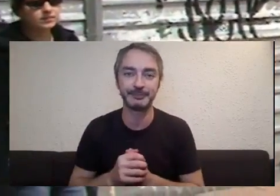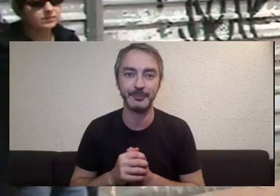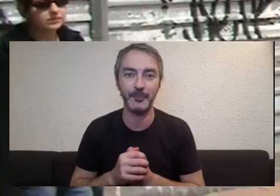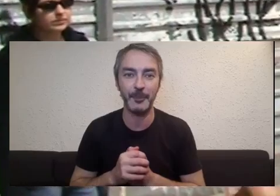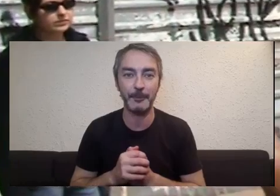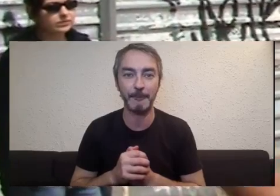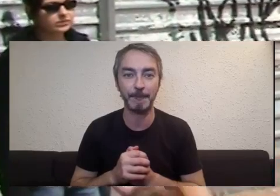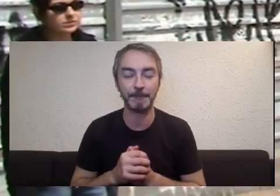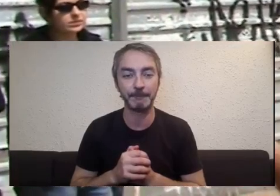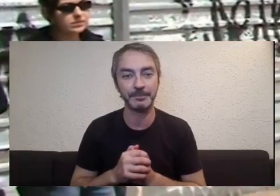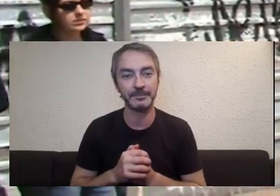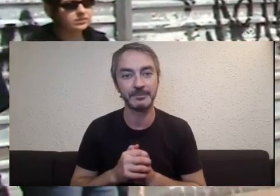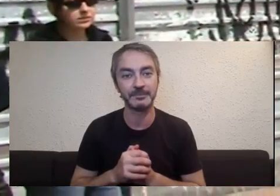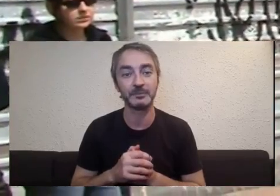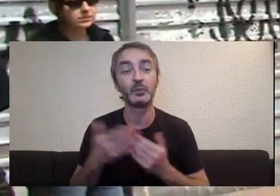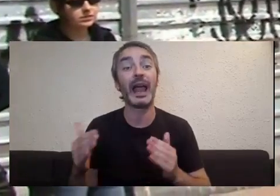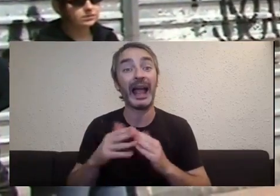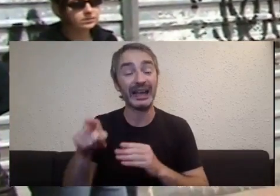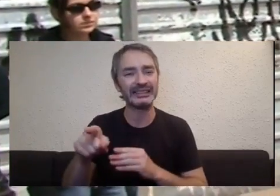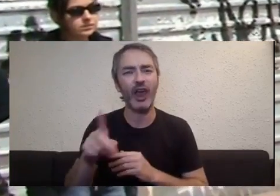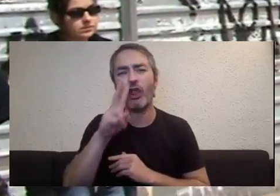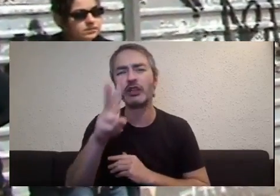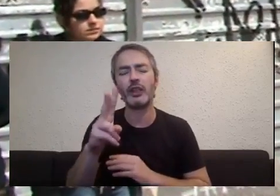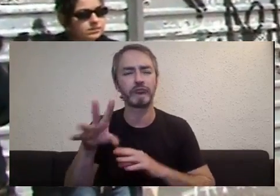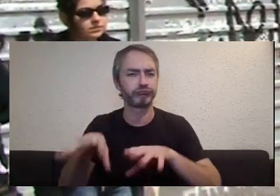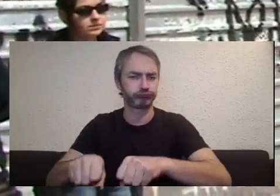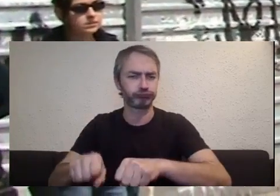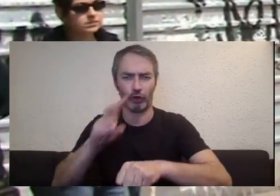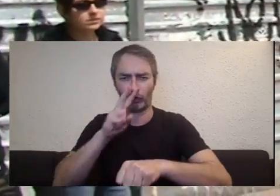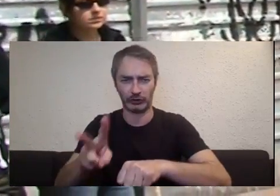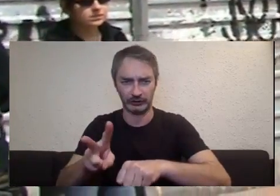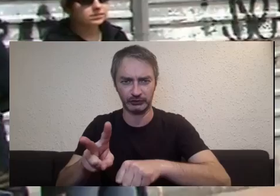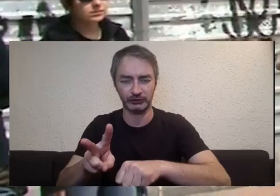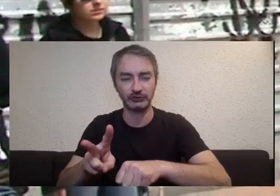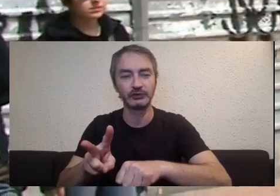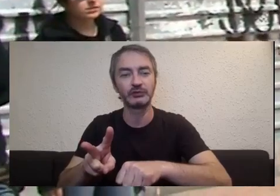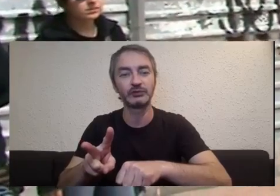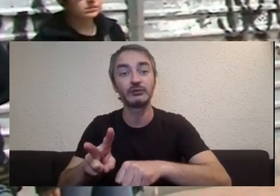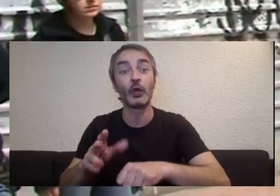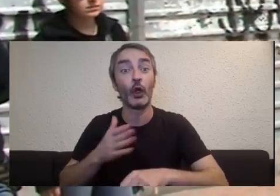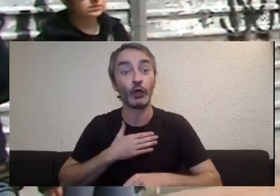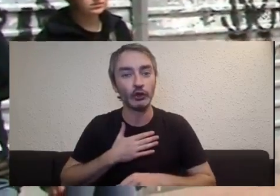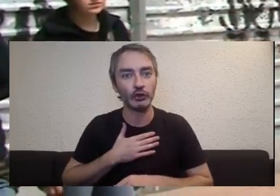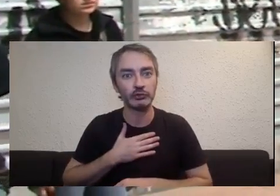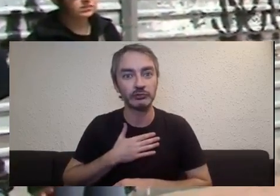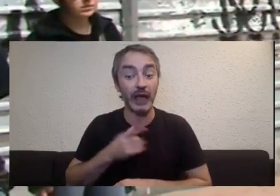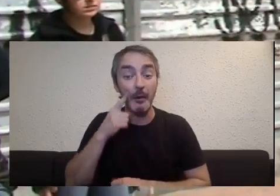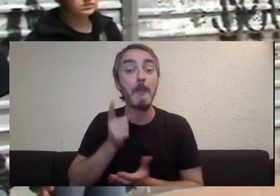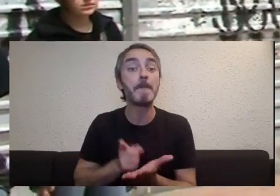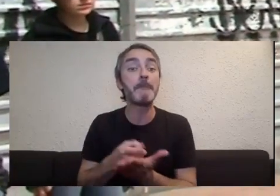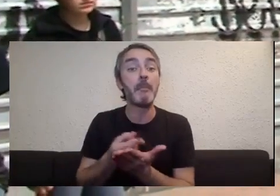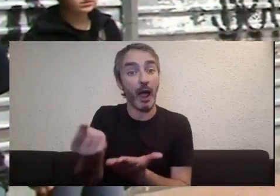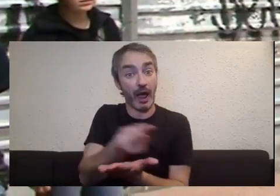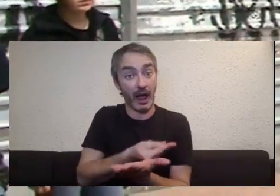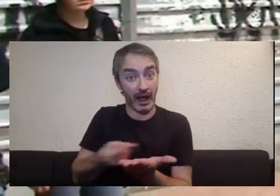no? Bueno, però llavors bueno, la casa va estar ocupada durant 2 anys, es va iniciar